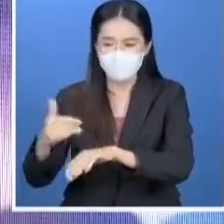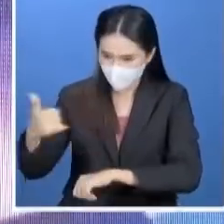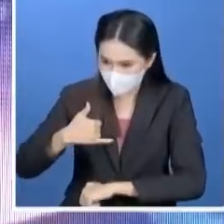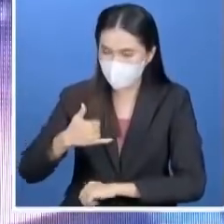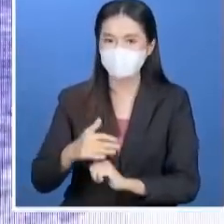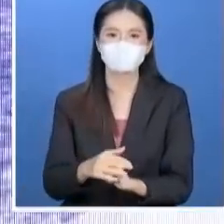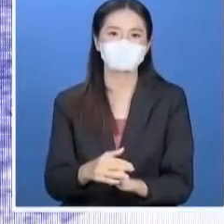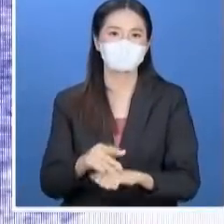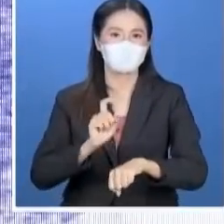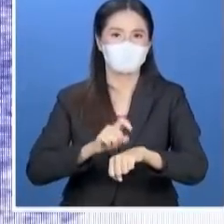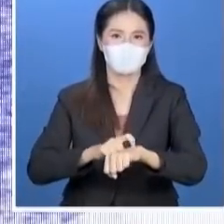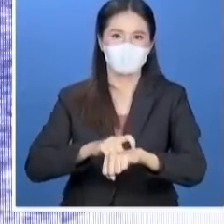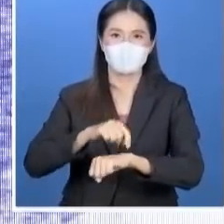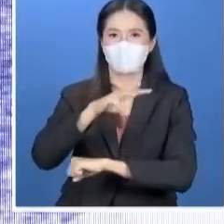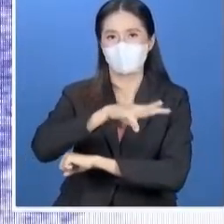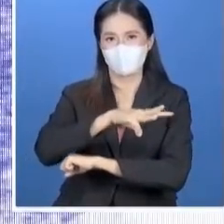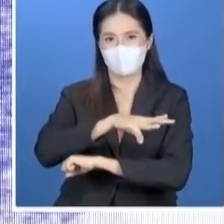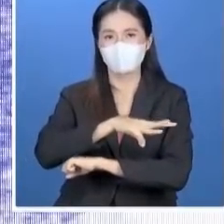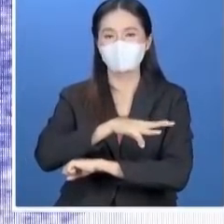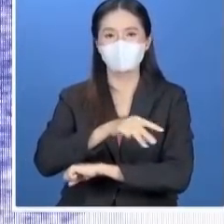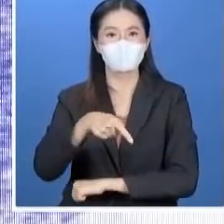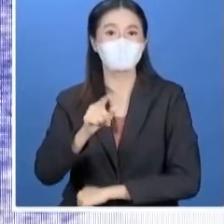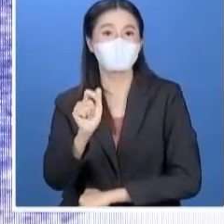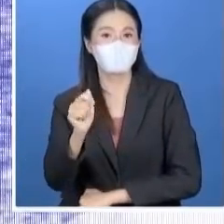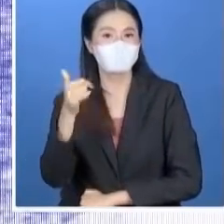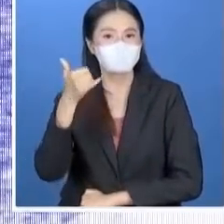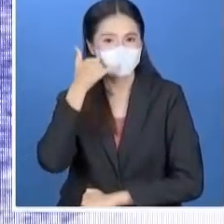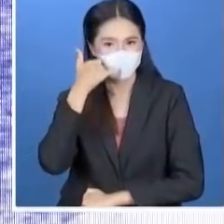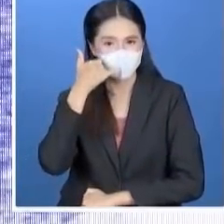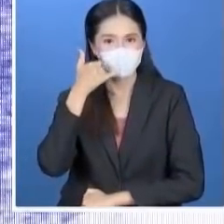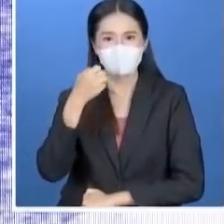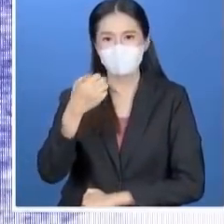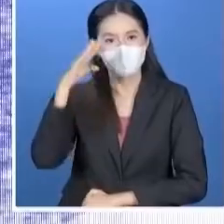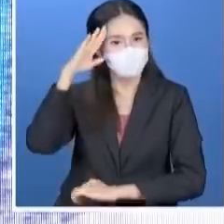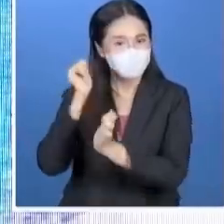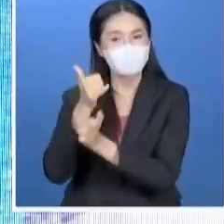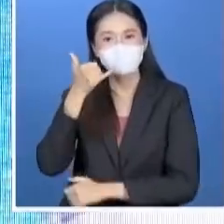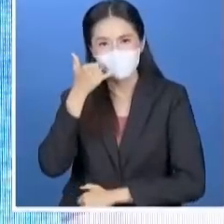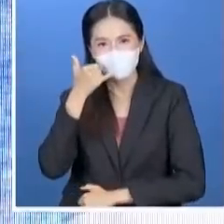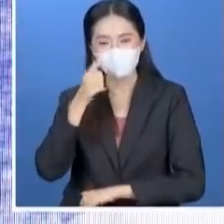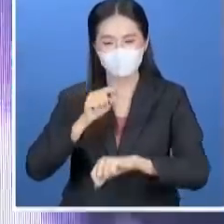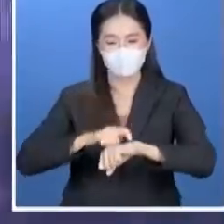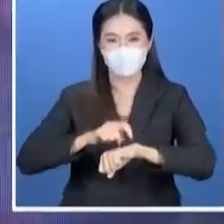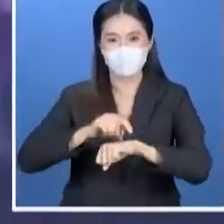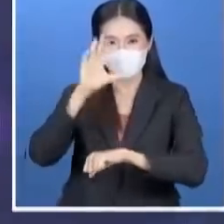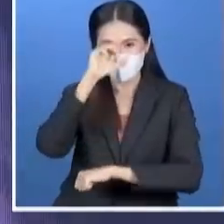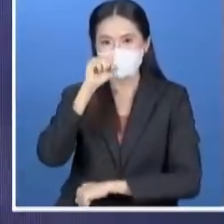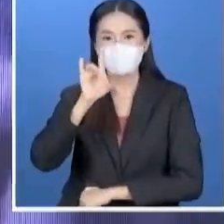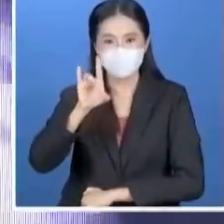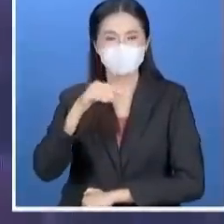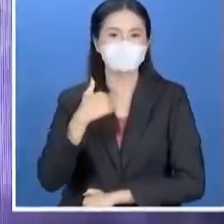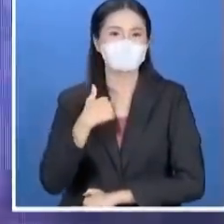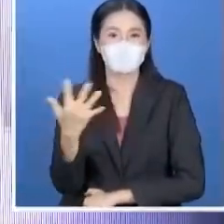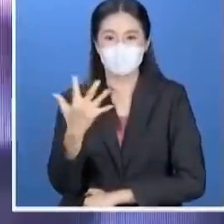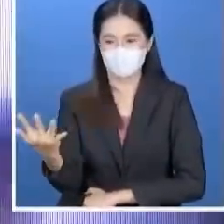วก็ตามจนกระทั่งเวลา 18:00 นายปอได้ติดต่อกลับมาหาพนักงานสอบสวนและในเวลา 20:00 ทั้ง5